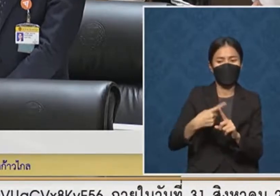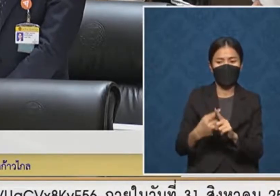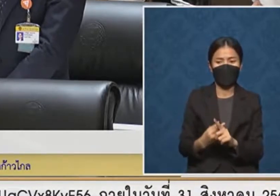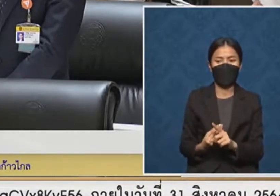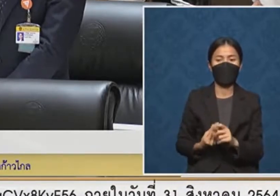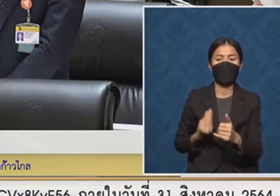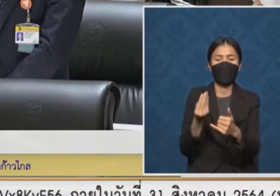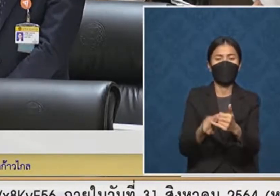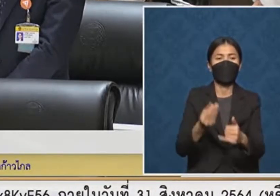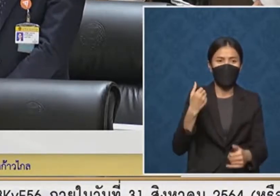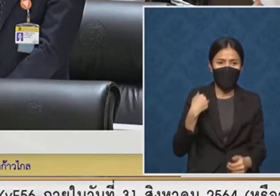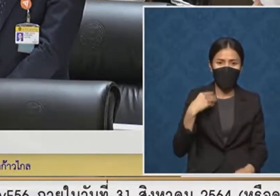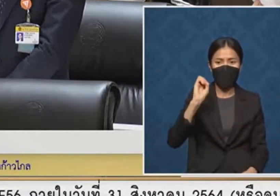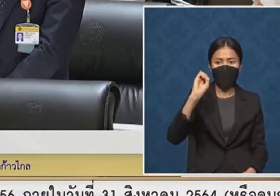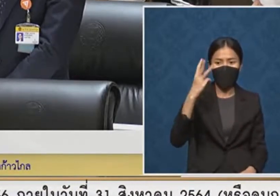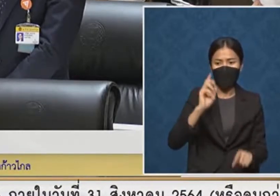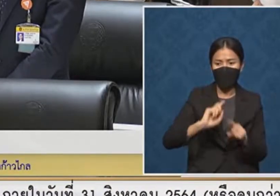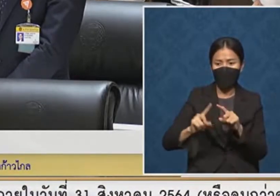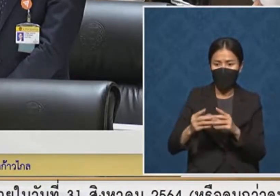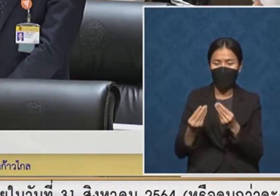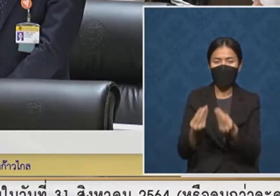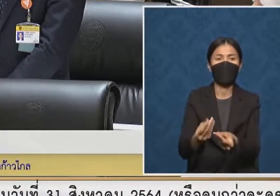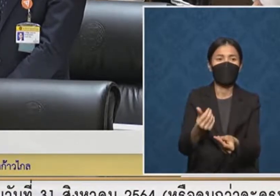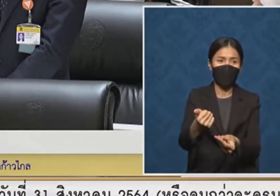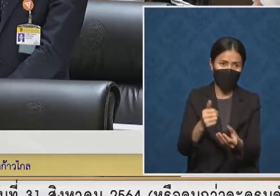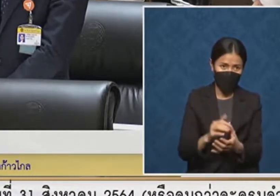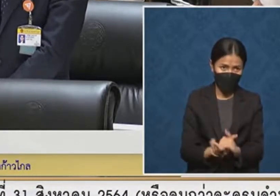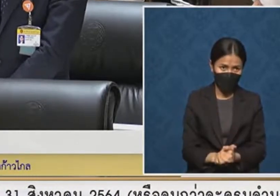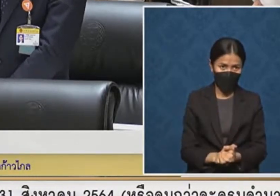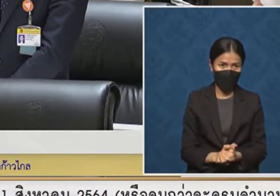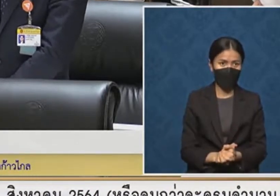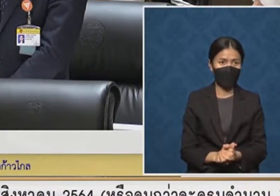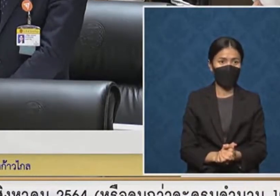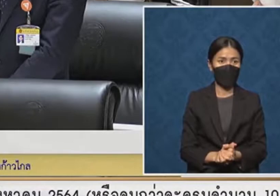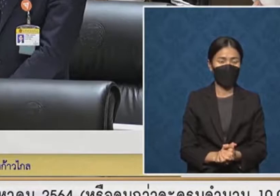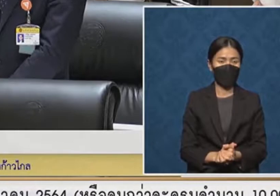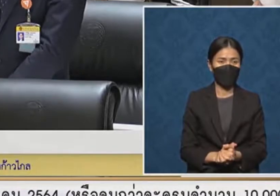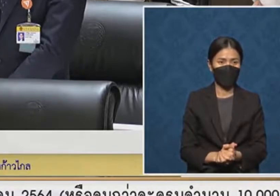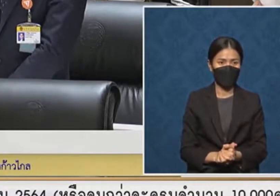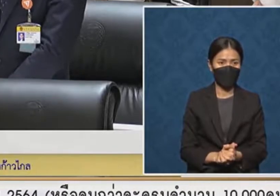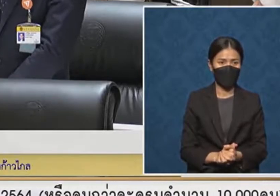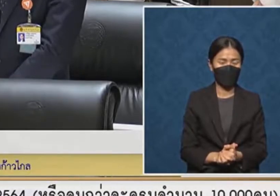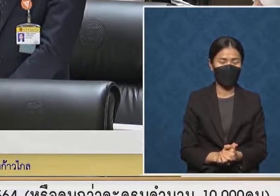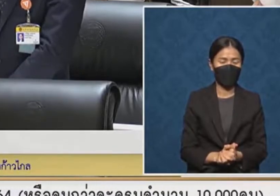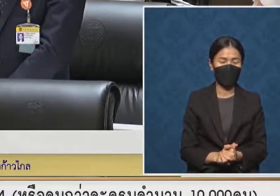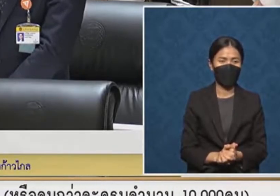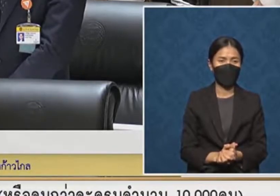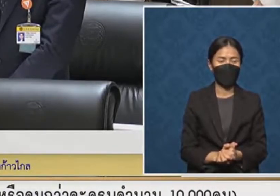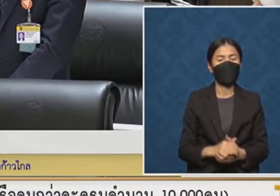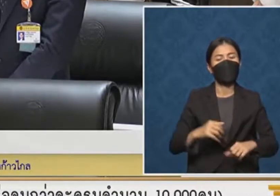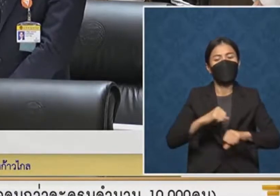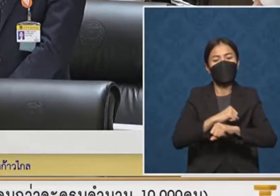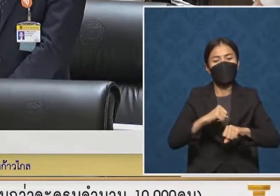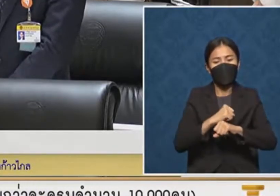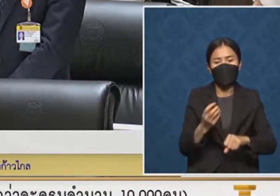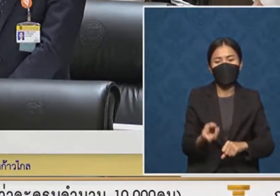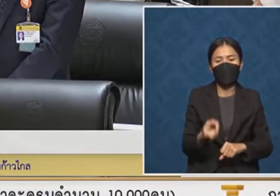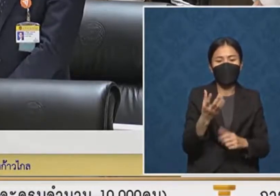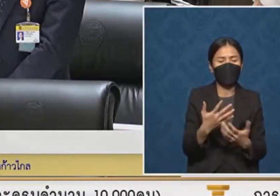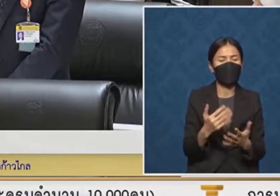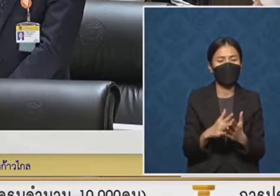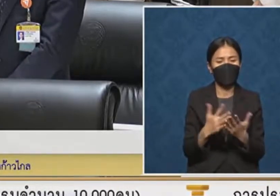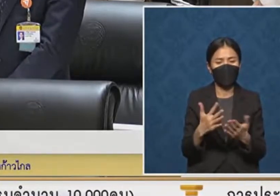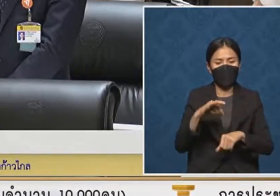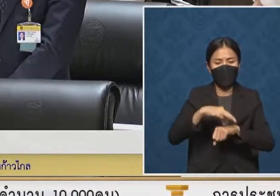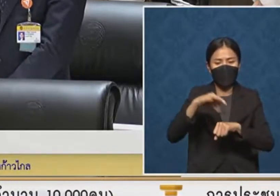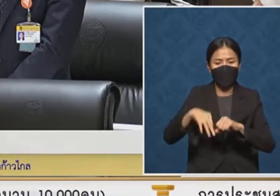สวสดีการ เ ศาลพัฏ แถมไดอายุ คศาชการ 2 เท่า ฟิตเ็ น้หนกยไมทันลงเลยครั ได้บำนตลดชีวตแล้วยุฟเธ